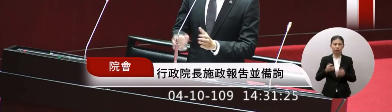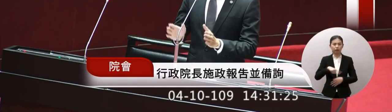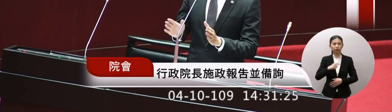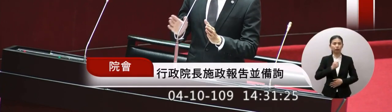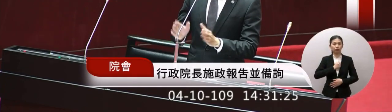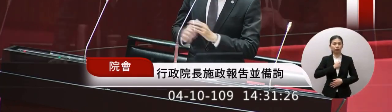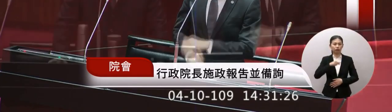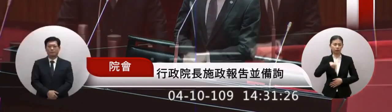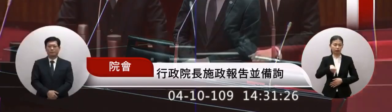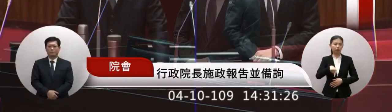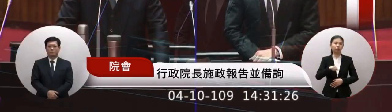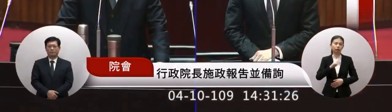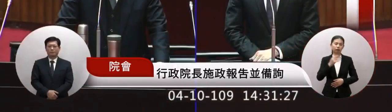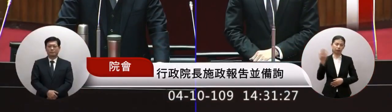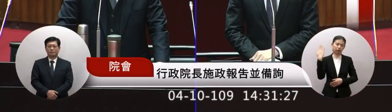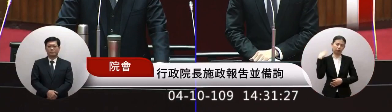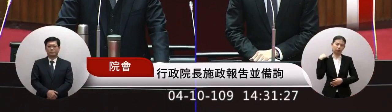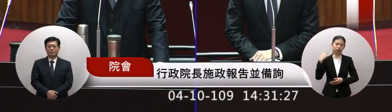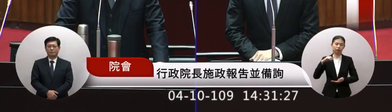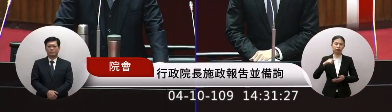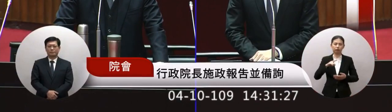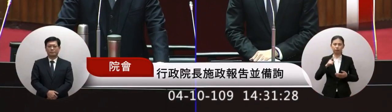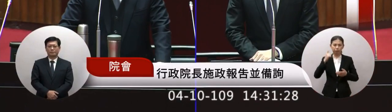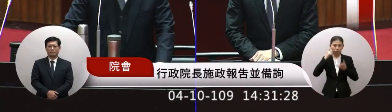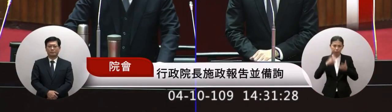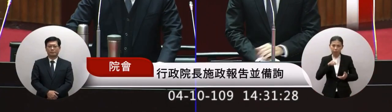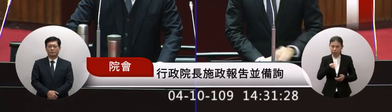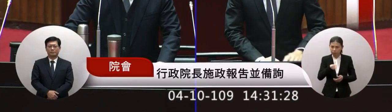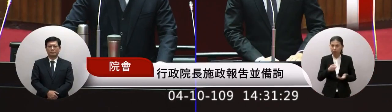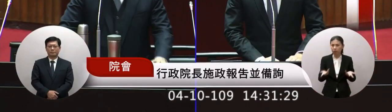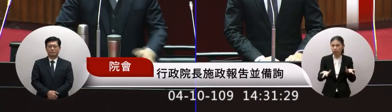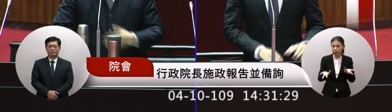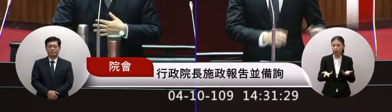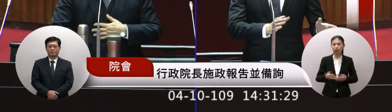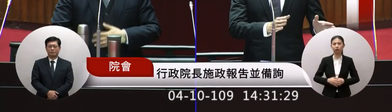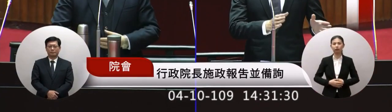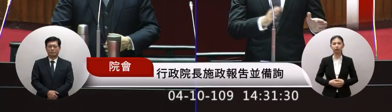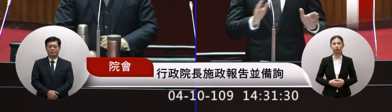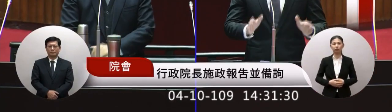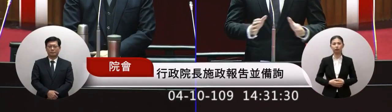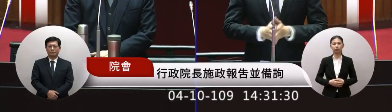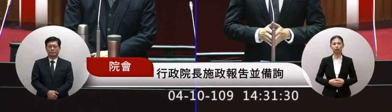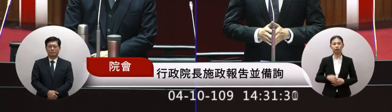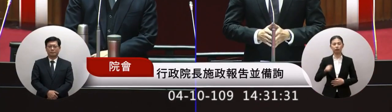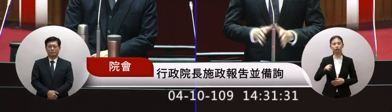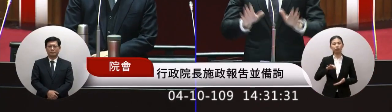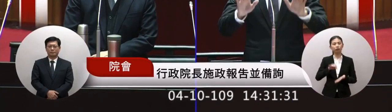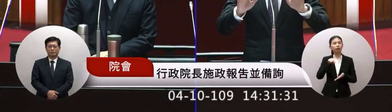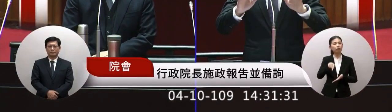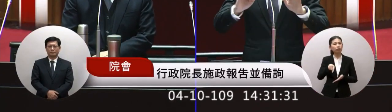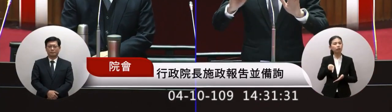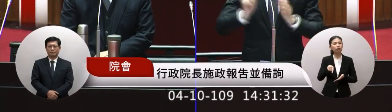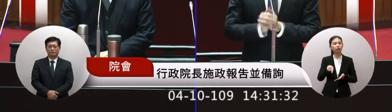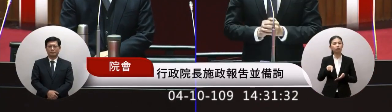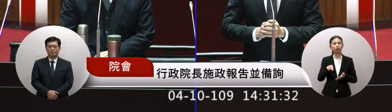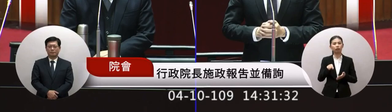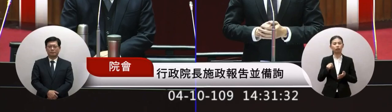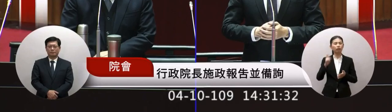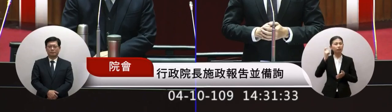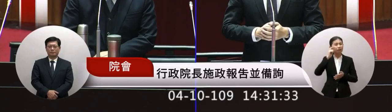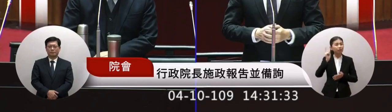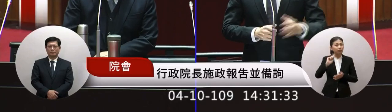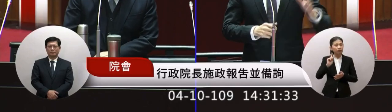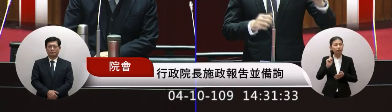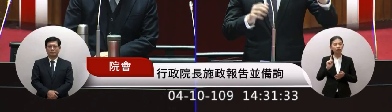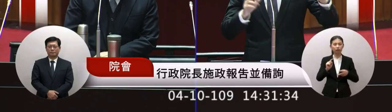影拢国家正常化，其实是我一直一个足关心的这个议题啦。其实再讲起来吼，伊大概有两个层次的